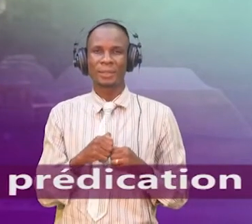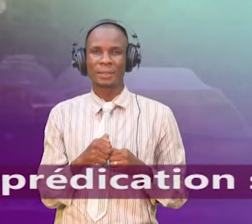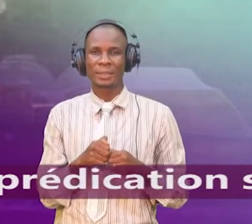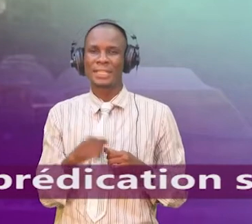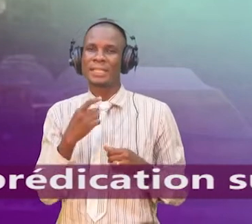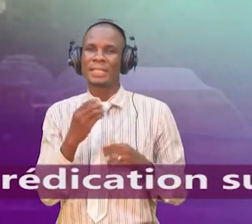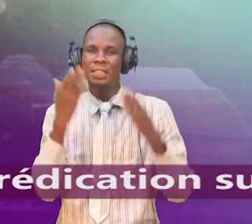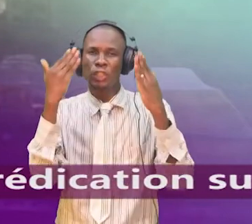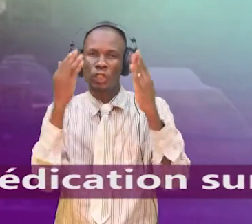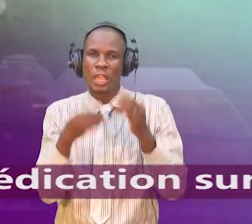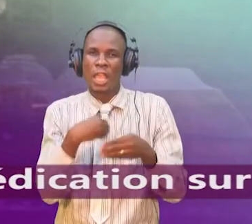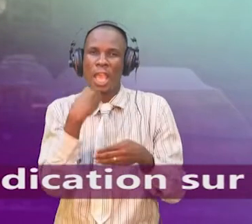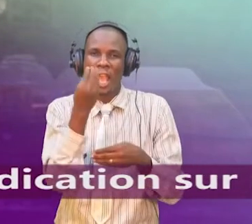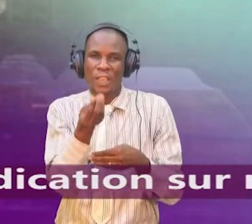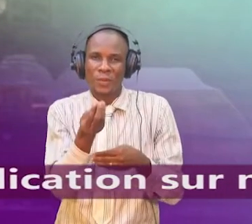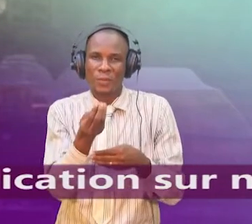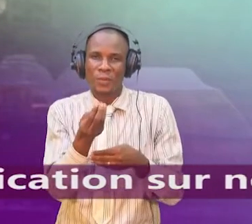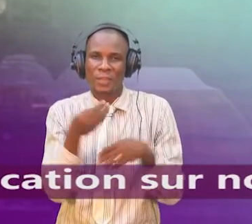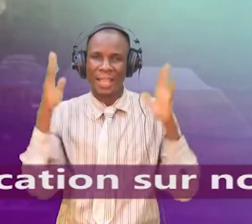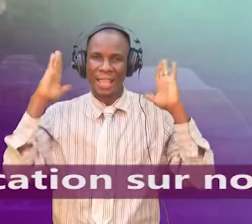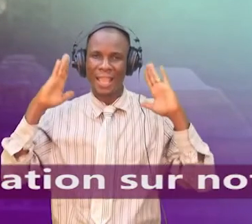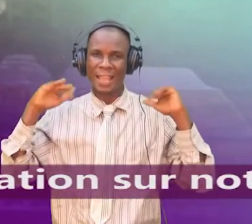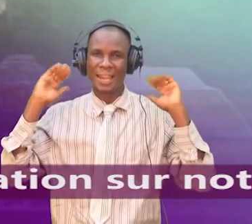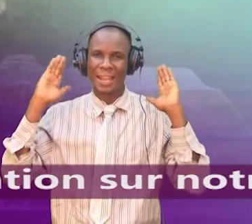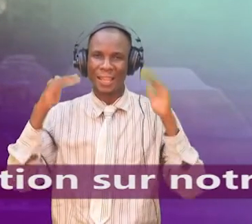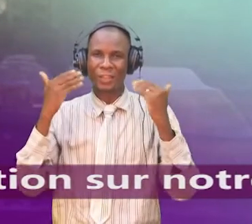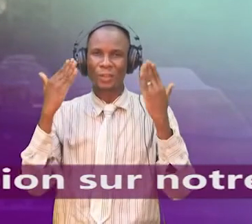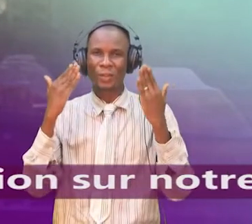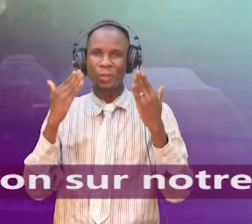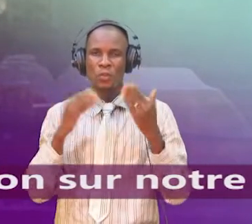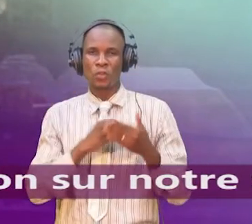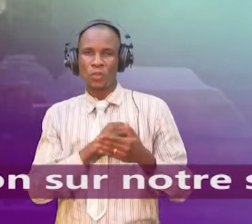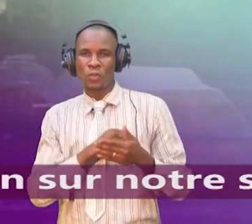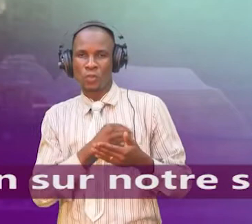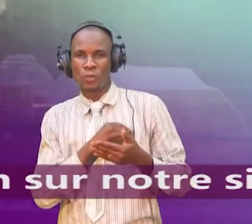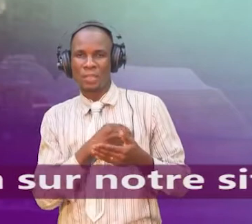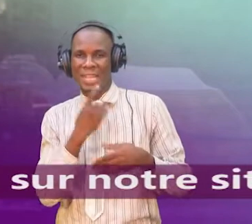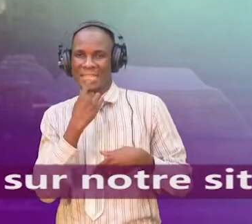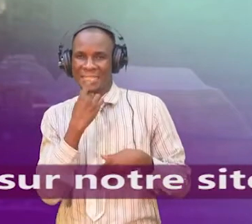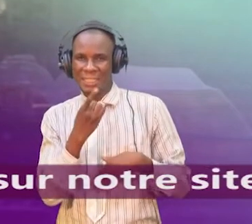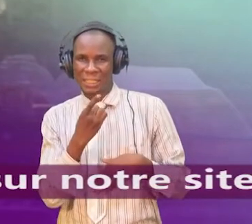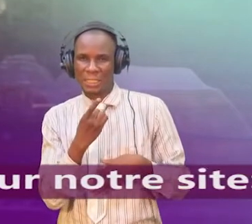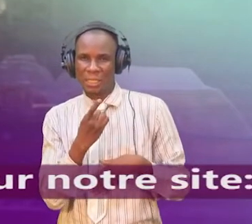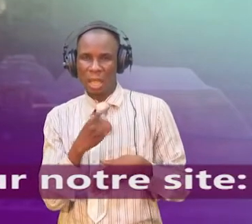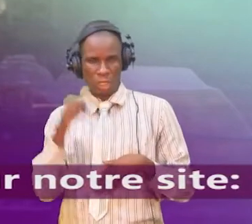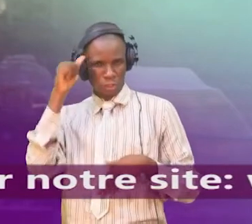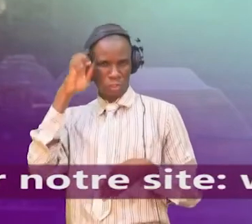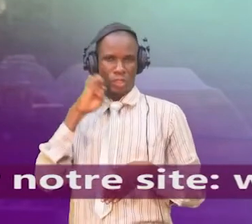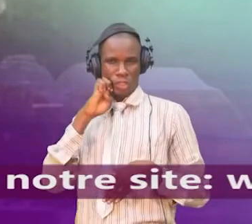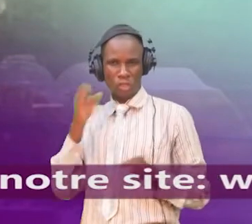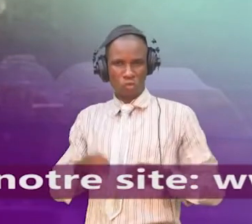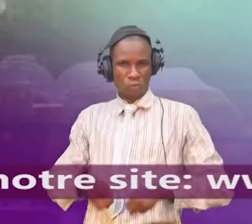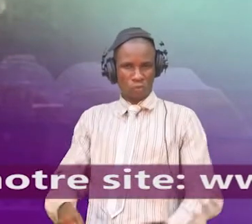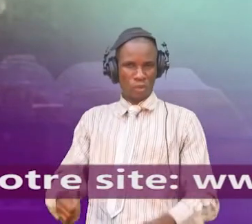Nyama wana solo akokaki kobikisa ete kasi azaki nde kopesa elilingi ya Yesu Kristo asengela kiko ya. Talatina nini wana